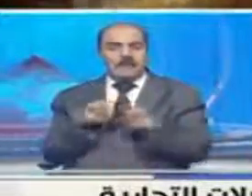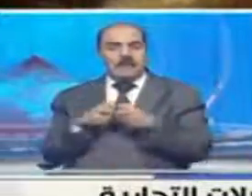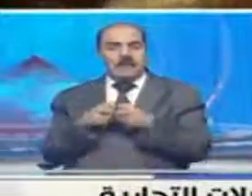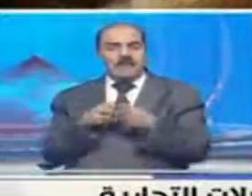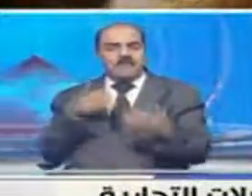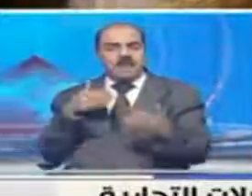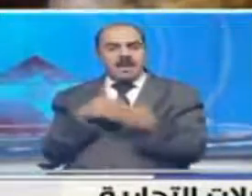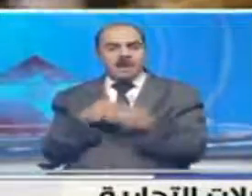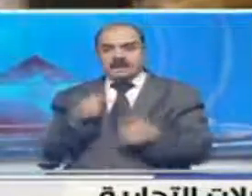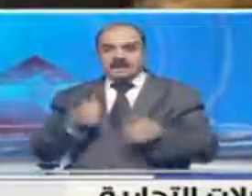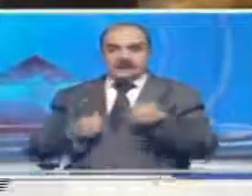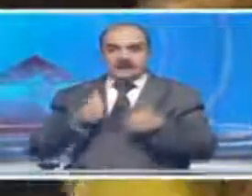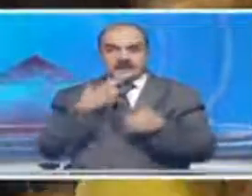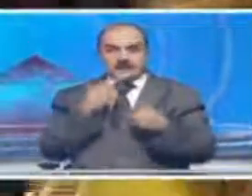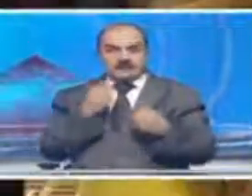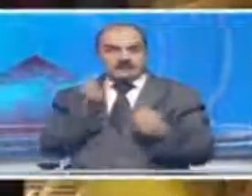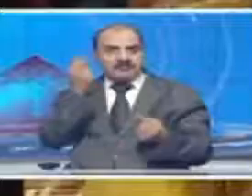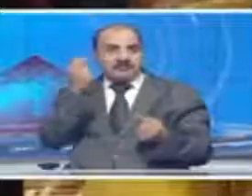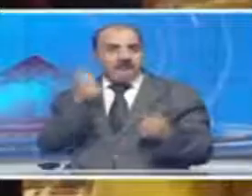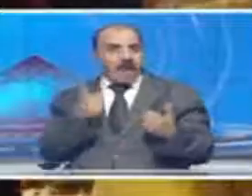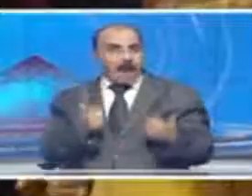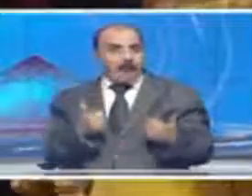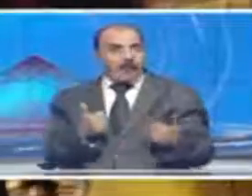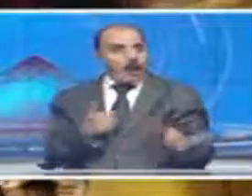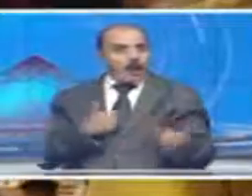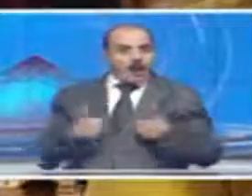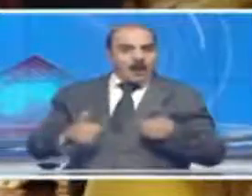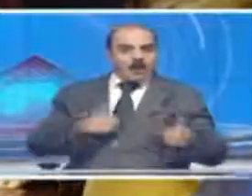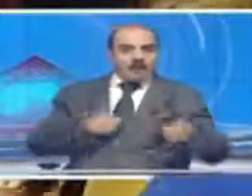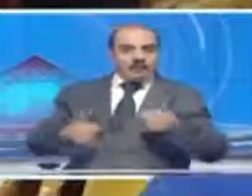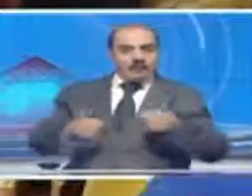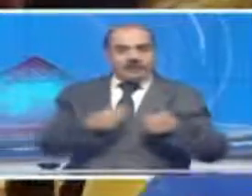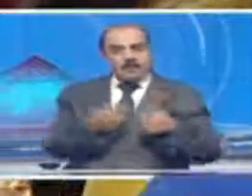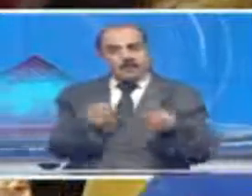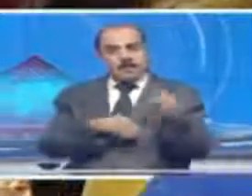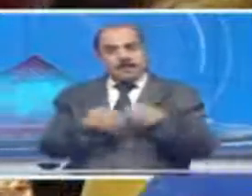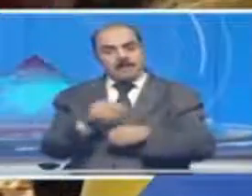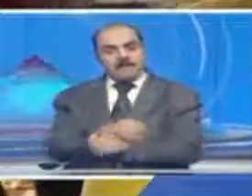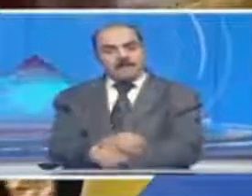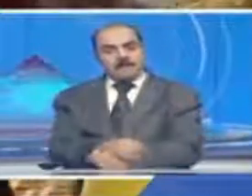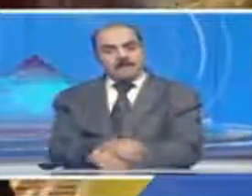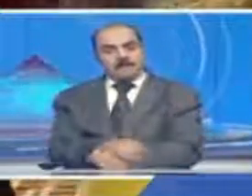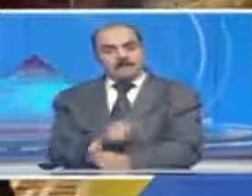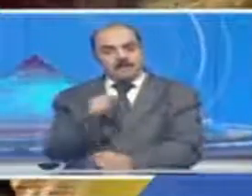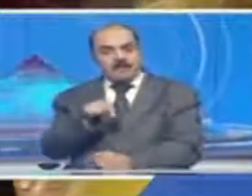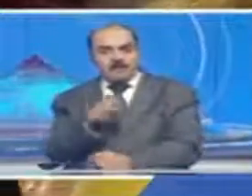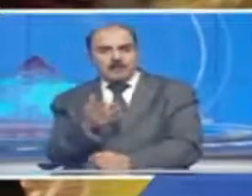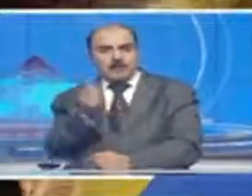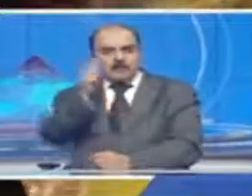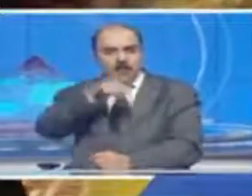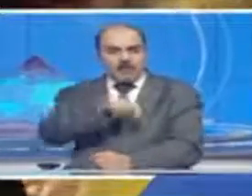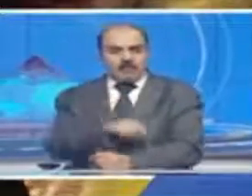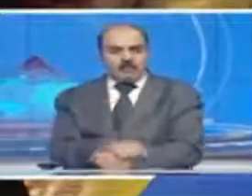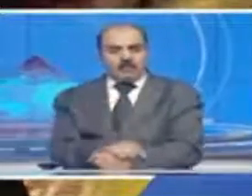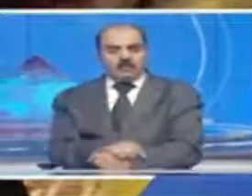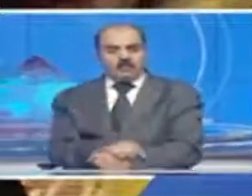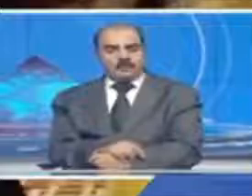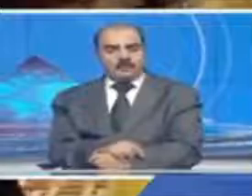في الآخر مسابقة للأفكار الجديدة، ودي برضو هتتعمل إما النهاردة أو بكرة آخر